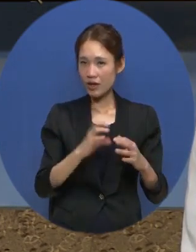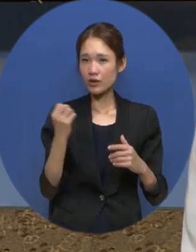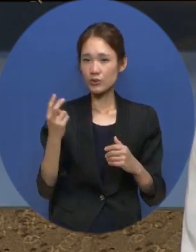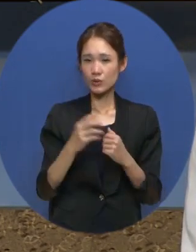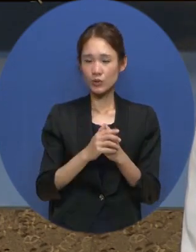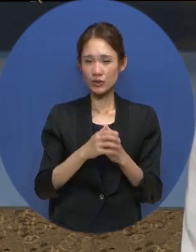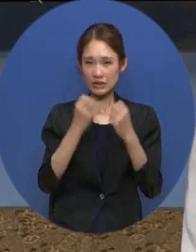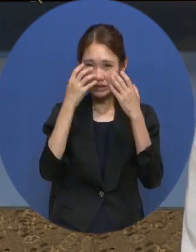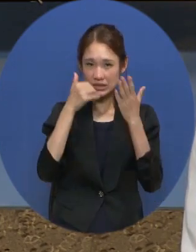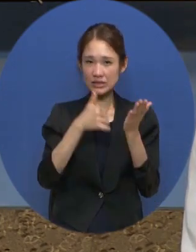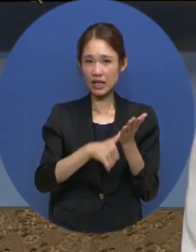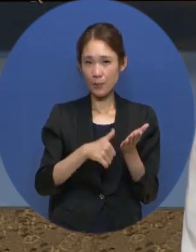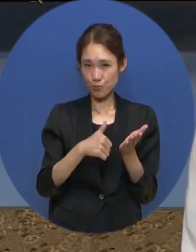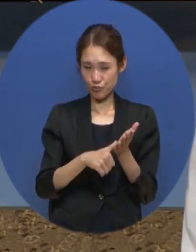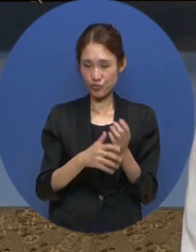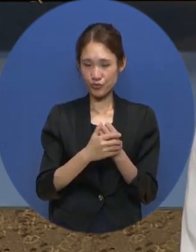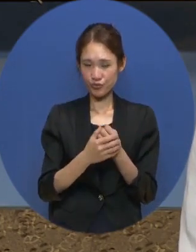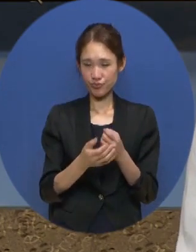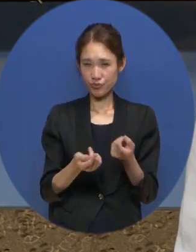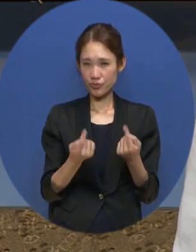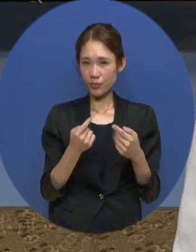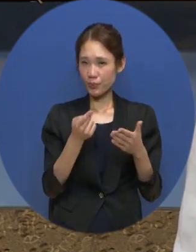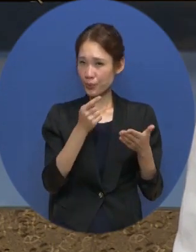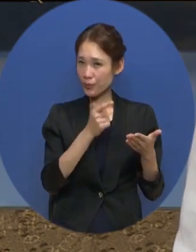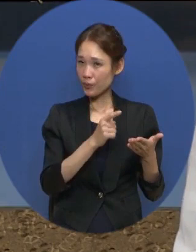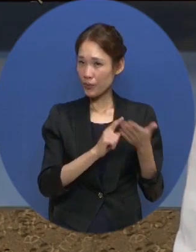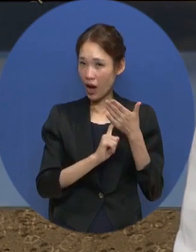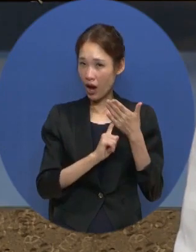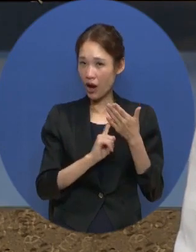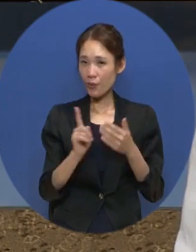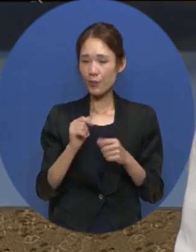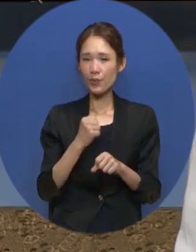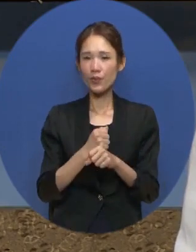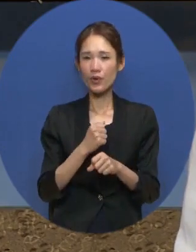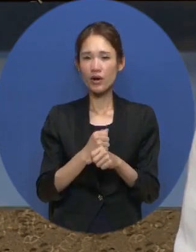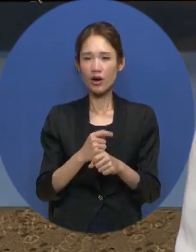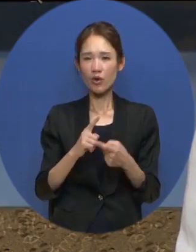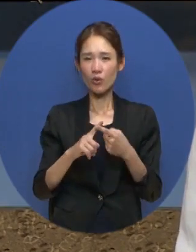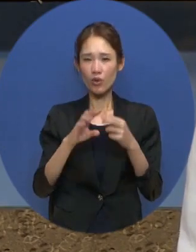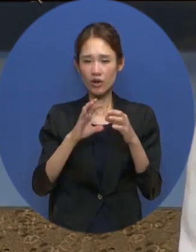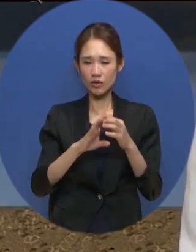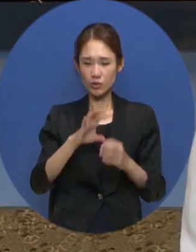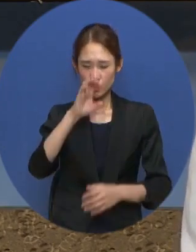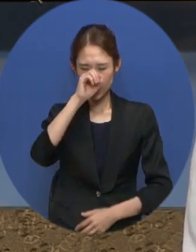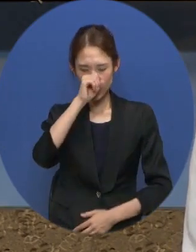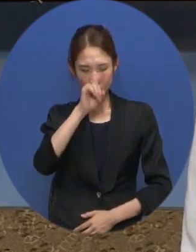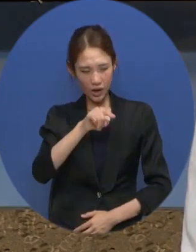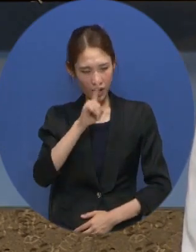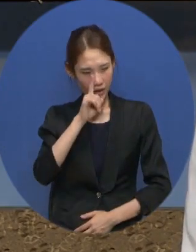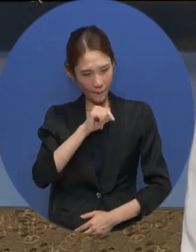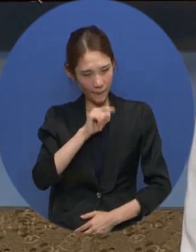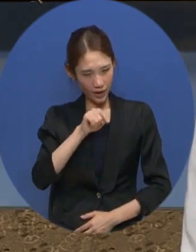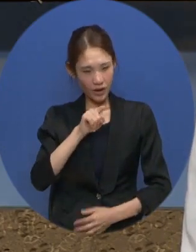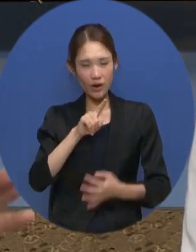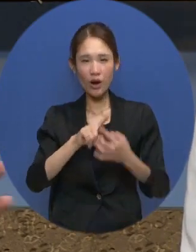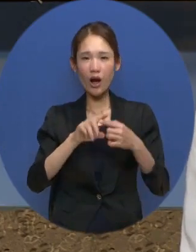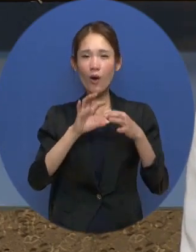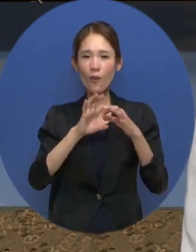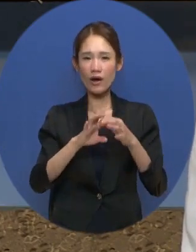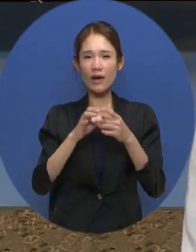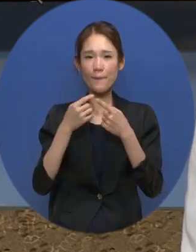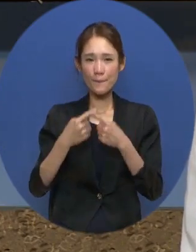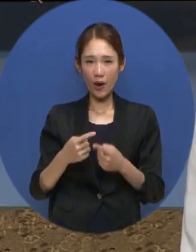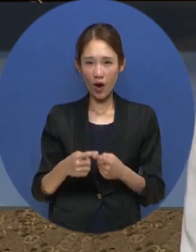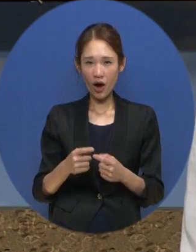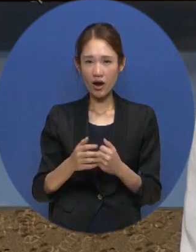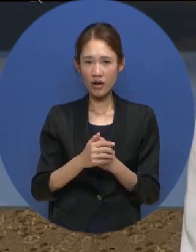만약에 신제품이 출시되었다면은 그 신제품에 대한 뭐 호감도 좋다 나쁘다 이제 네. 그런 것들을